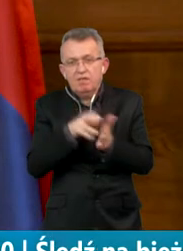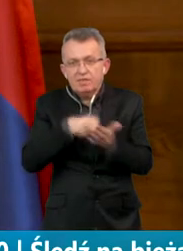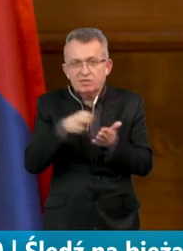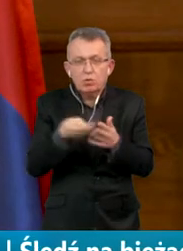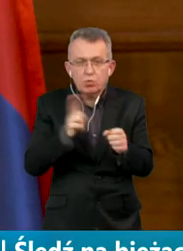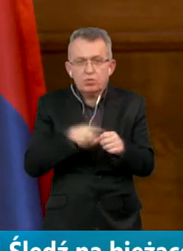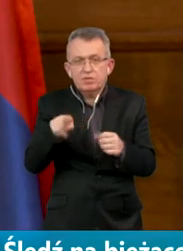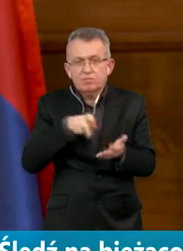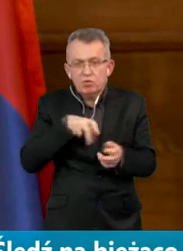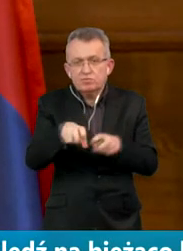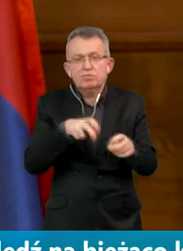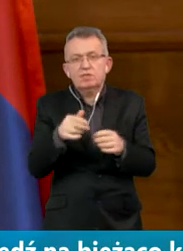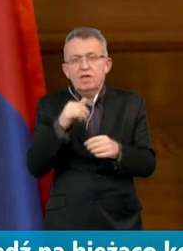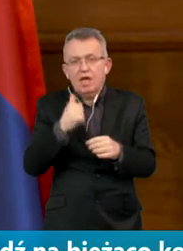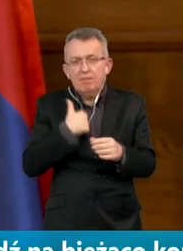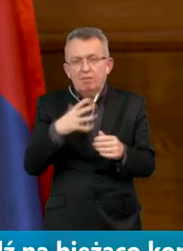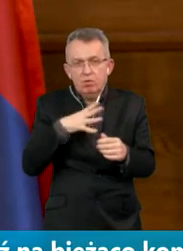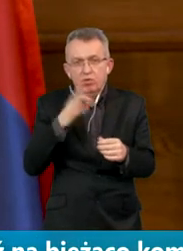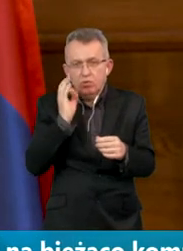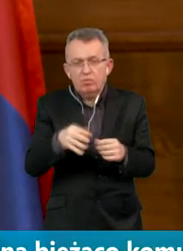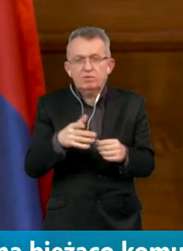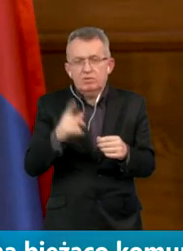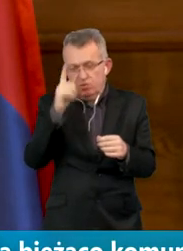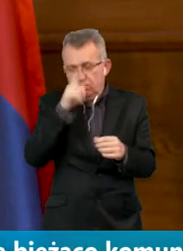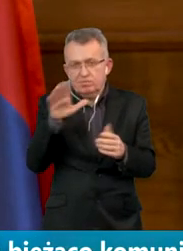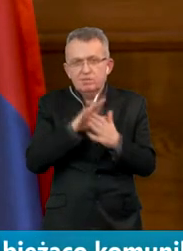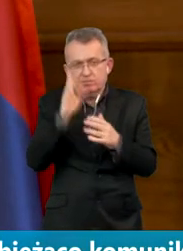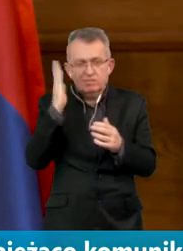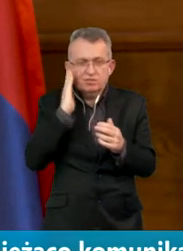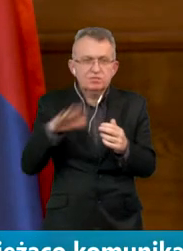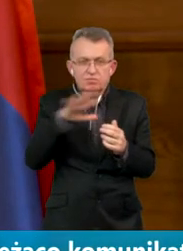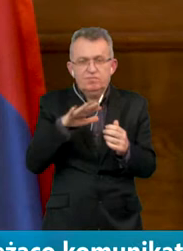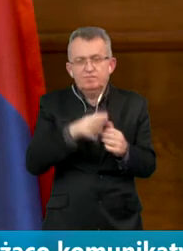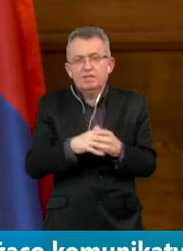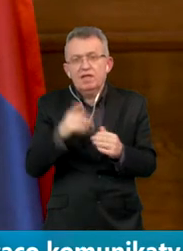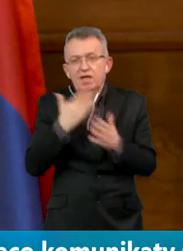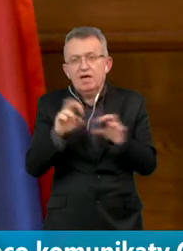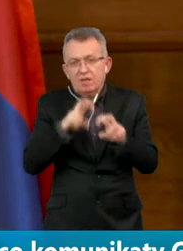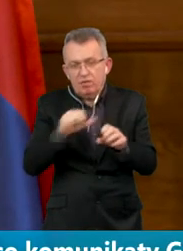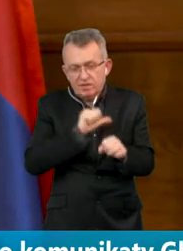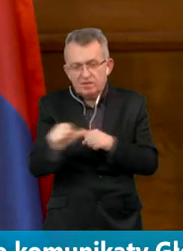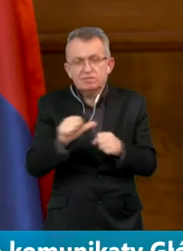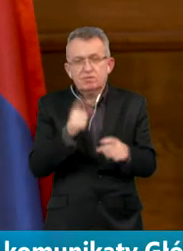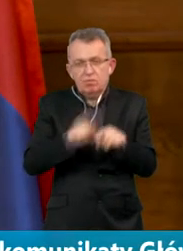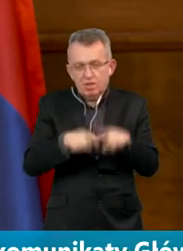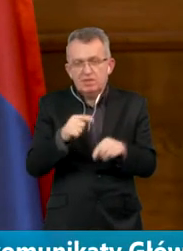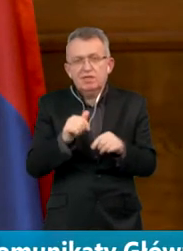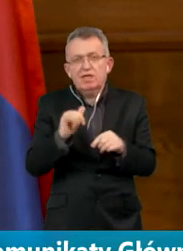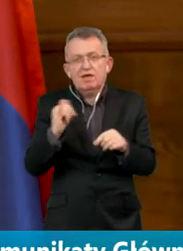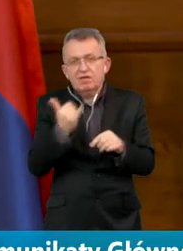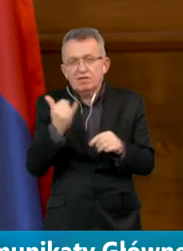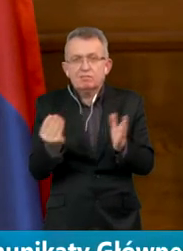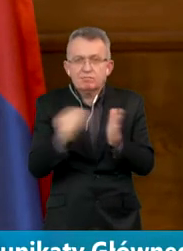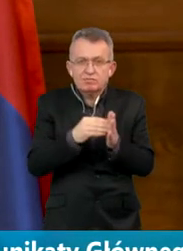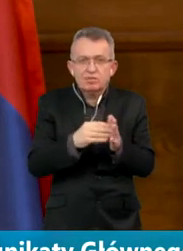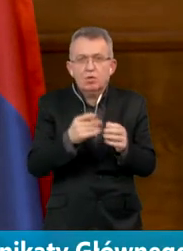tam poruszają i żeby były oczywiście dobrze odbierane przez mieszkańców, więc te remonty są prowadzone, natomiast wszelkie takie